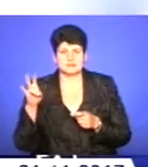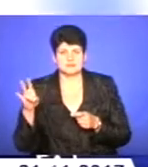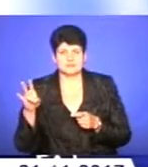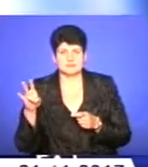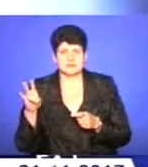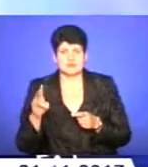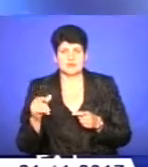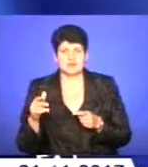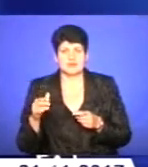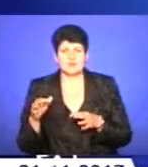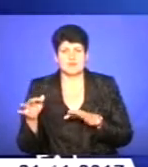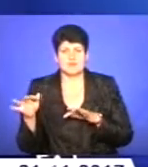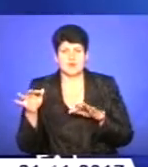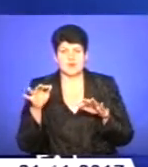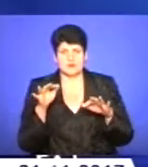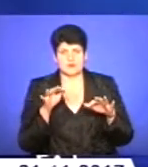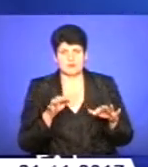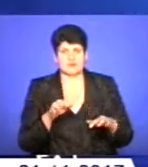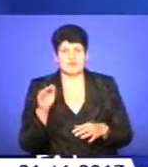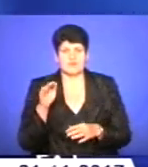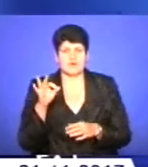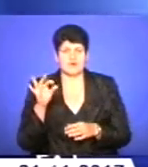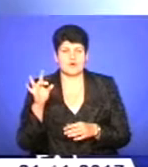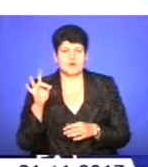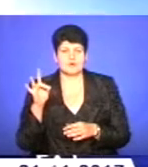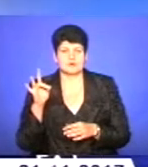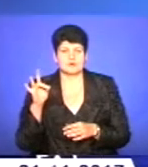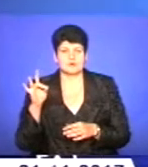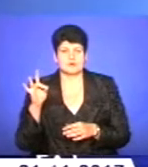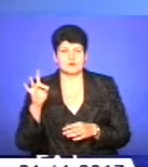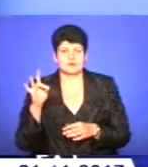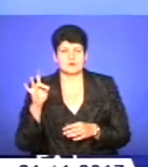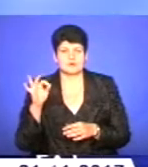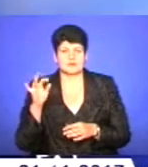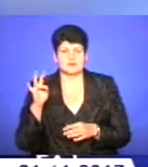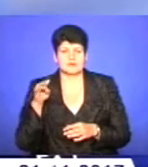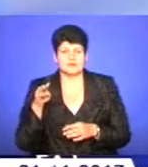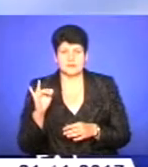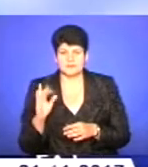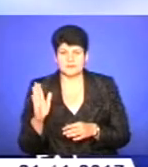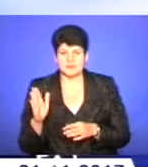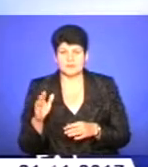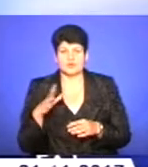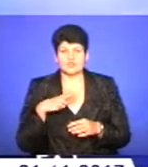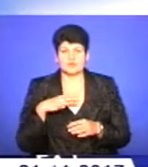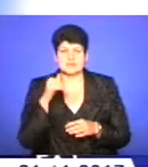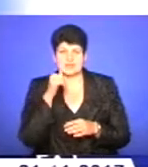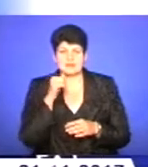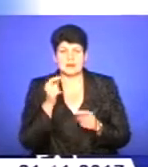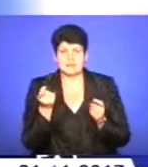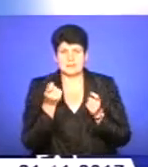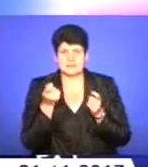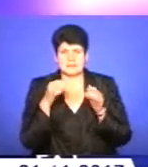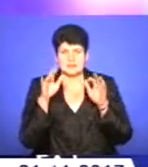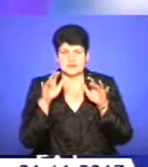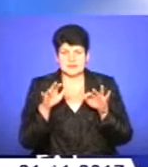та проходженням її атмосферних фронтів. На завтра, на 22 листопада, ми очікуємо невеликий сніг, вночі та